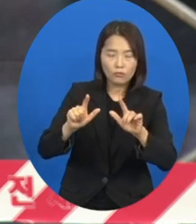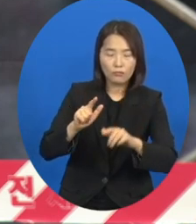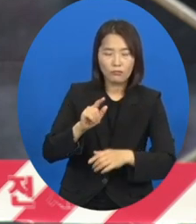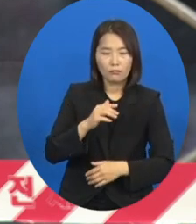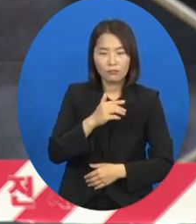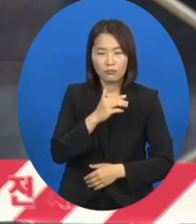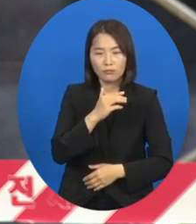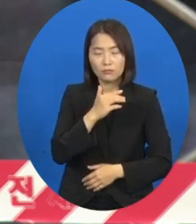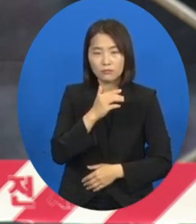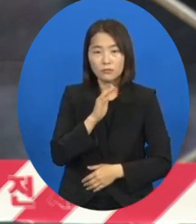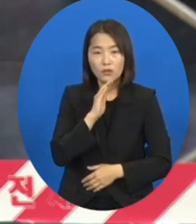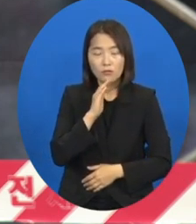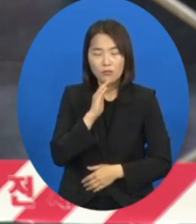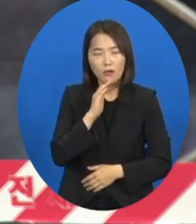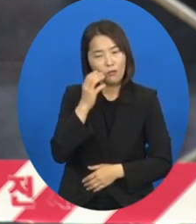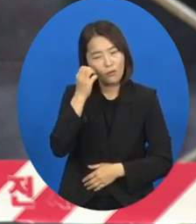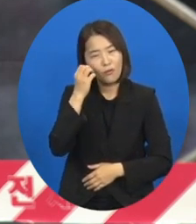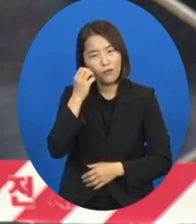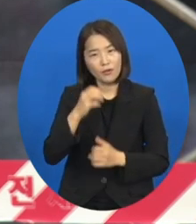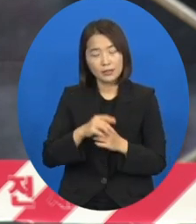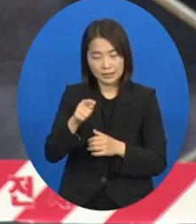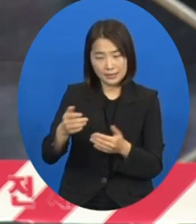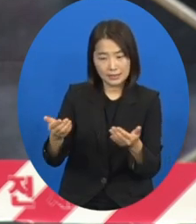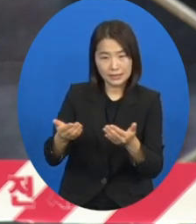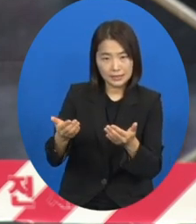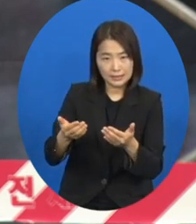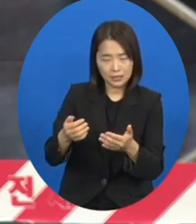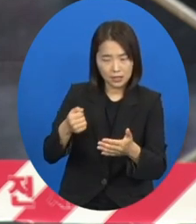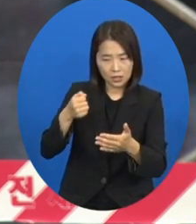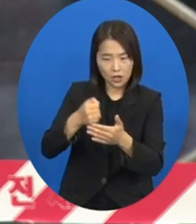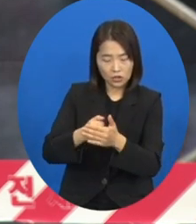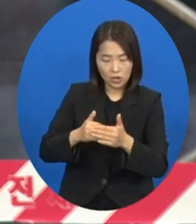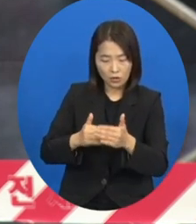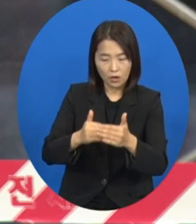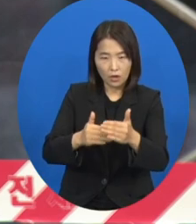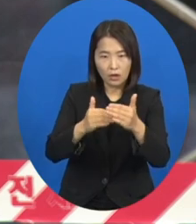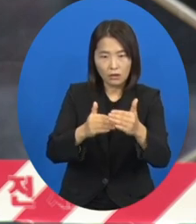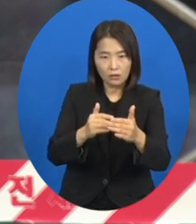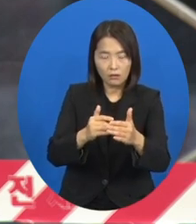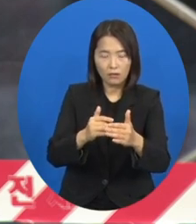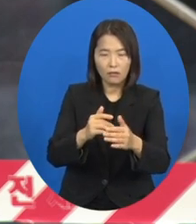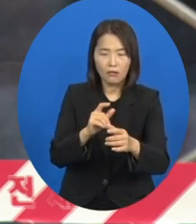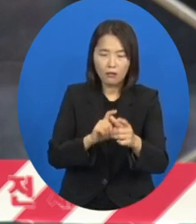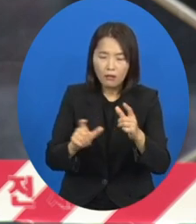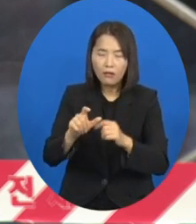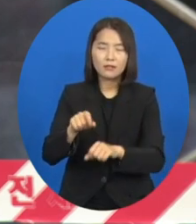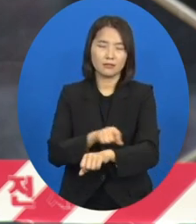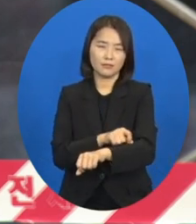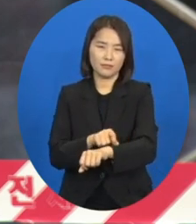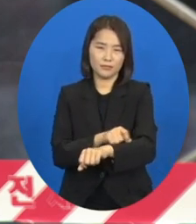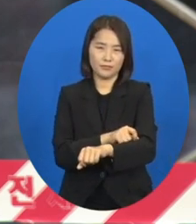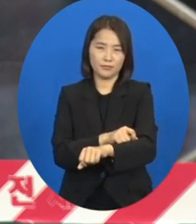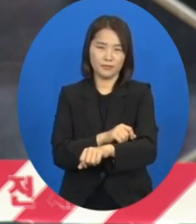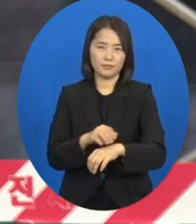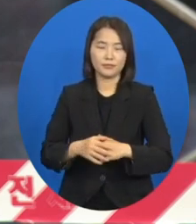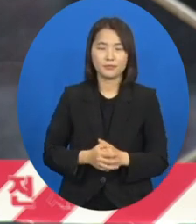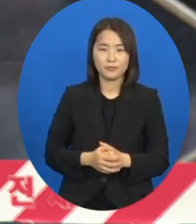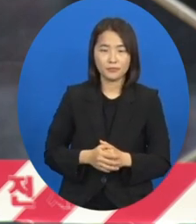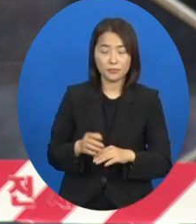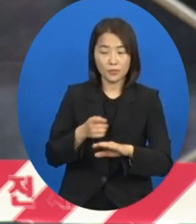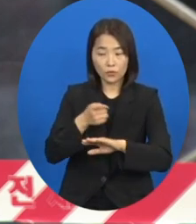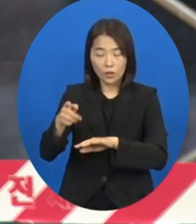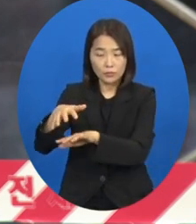신선하였습니다. 그런데 그 일을 결정하는 과정은 더 특별했습니다. 어느 외부